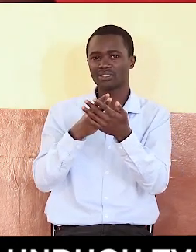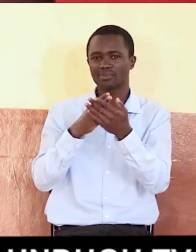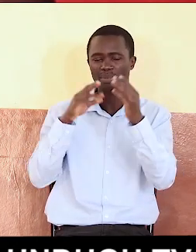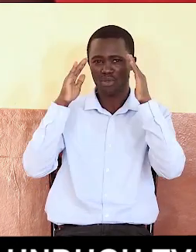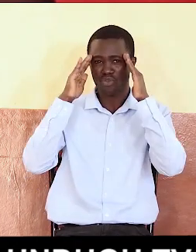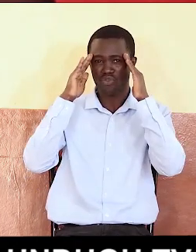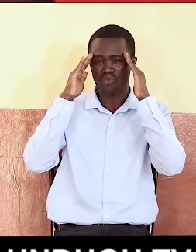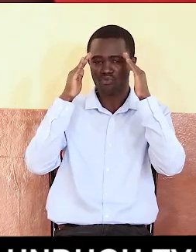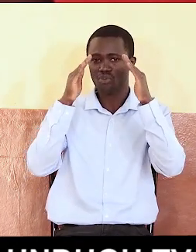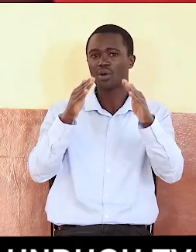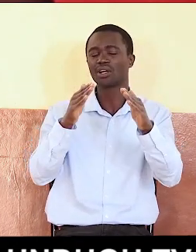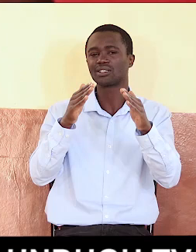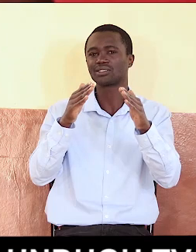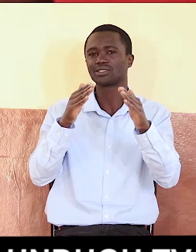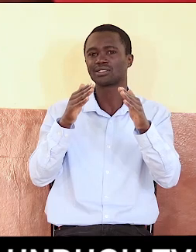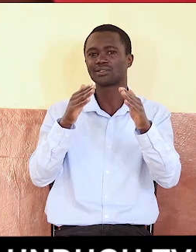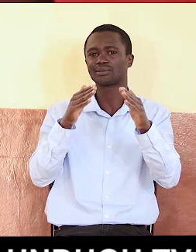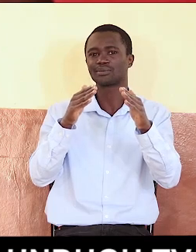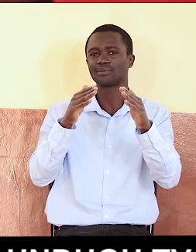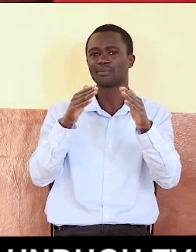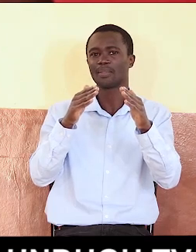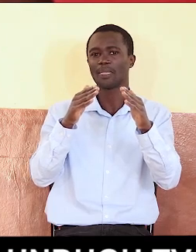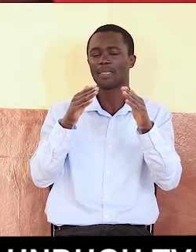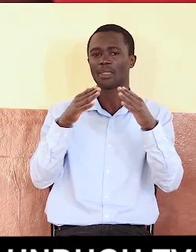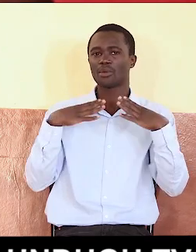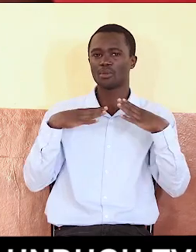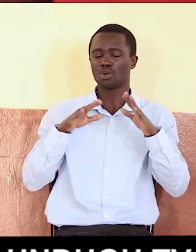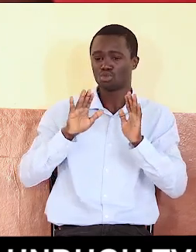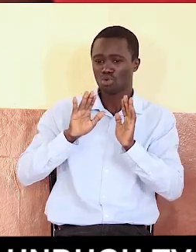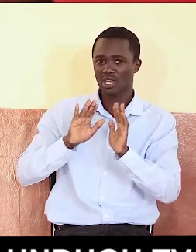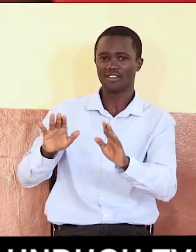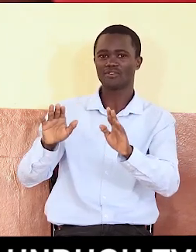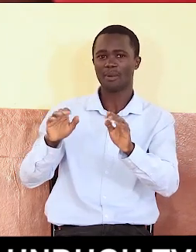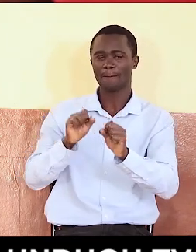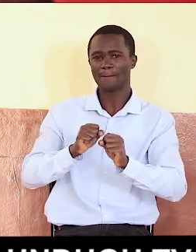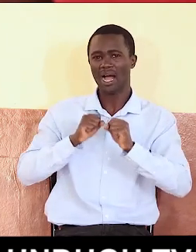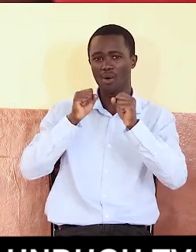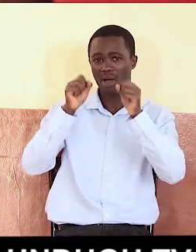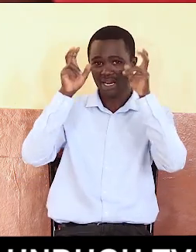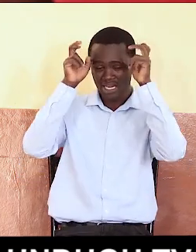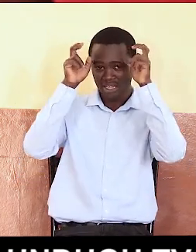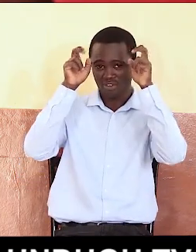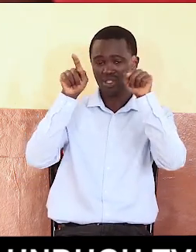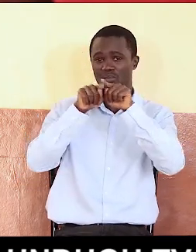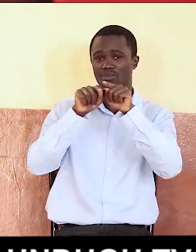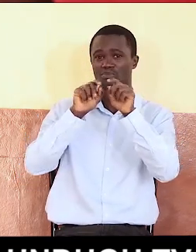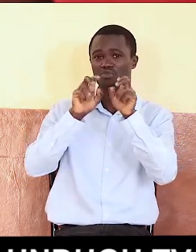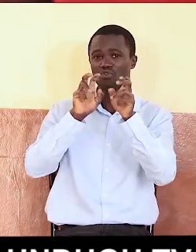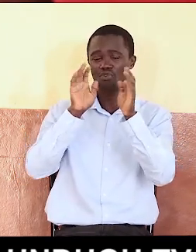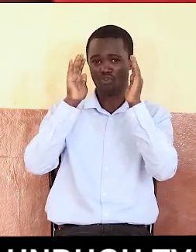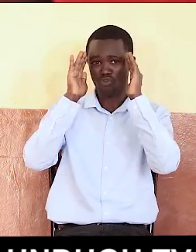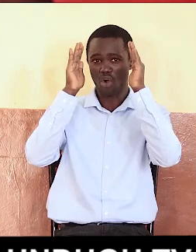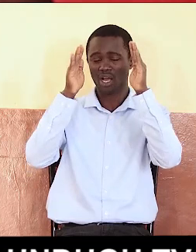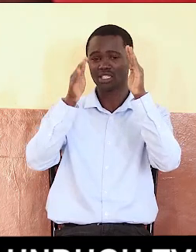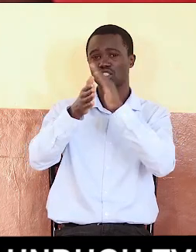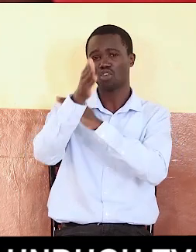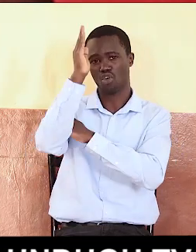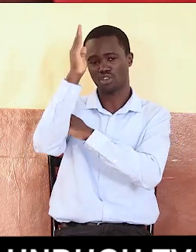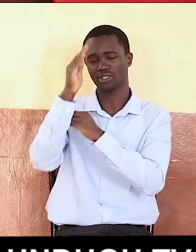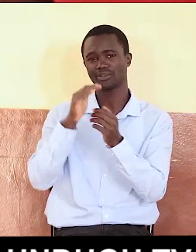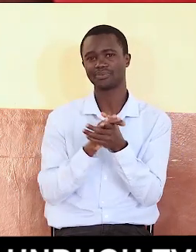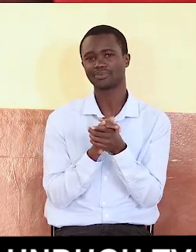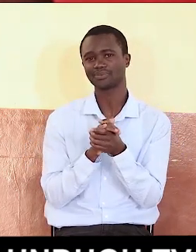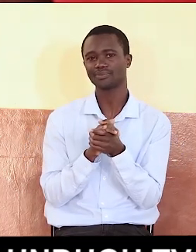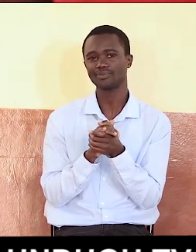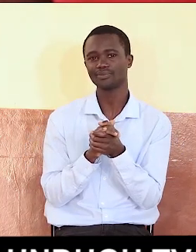wasiache na nguvu za shetani na kumuelekea Mungu. Nguvu za shetani na kumuelekea Mungu.